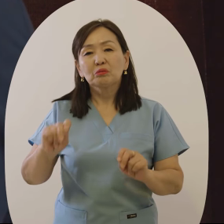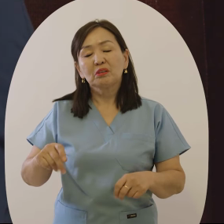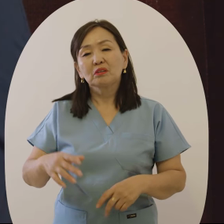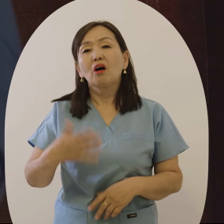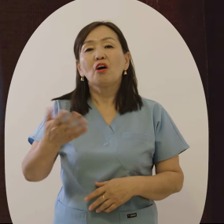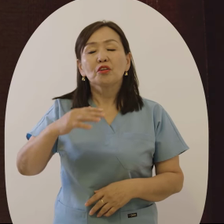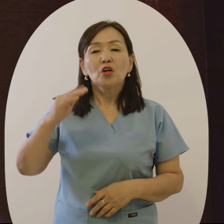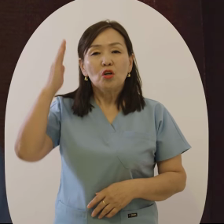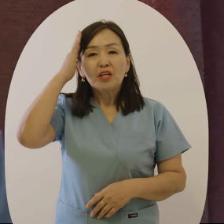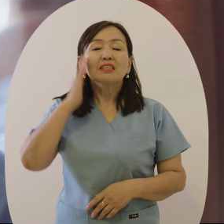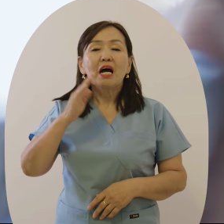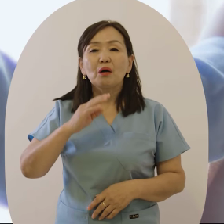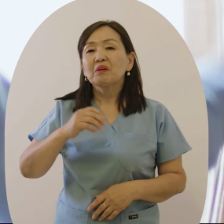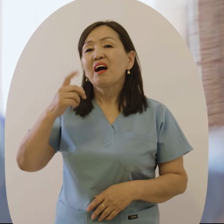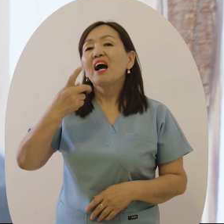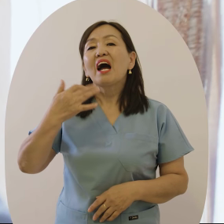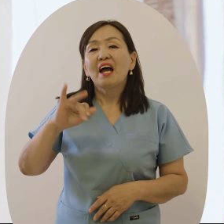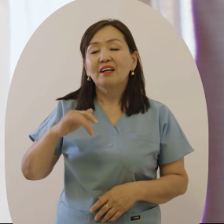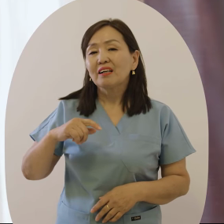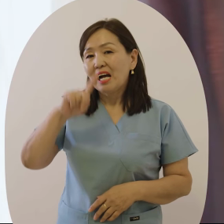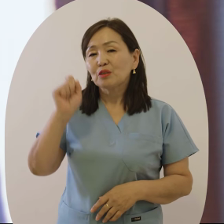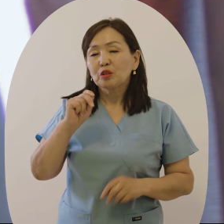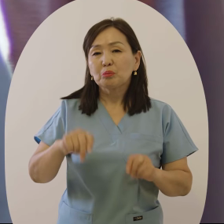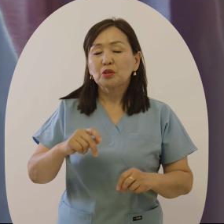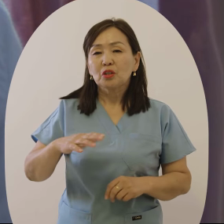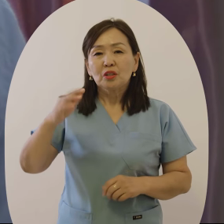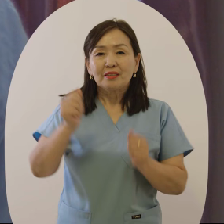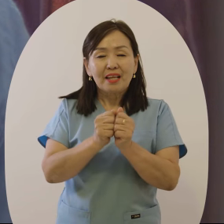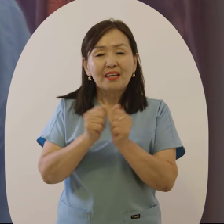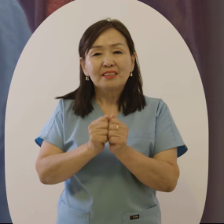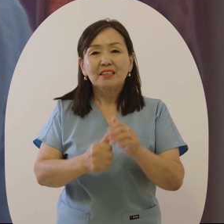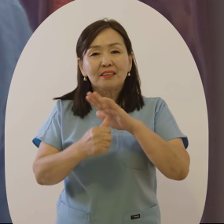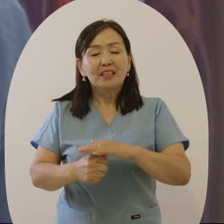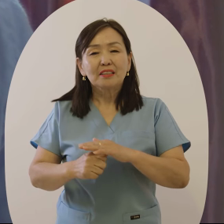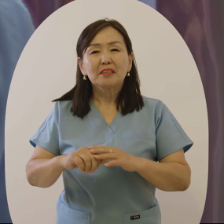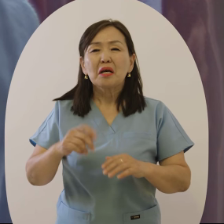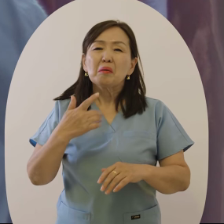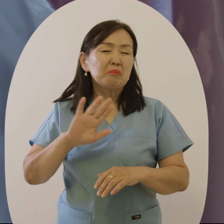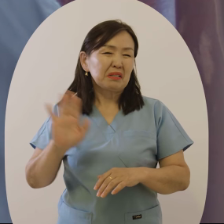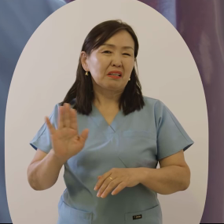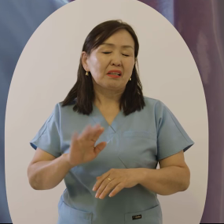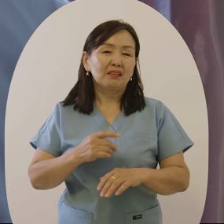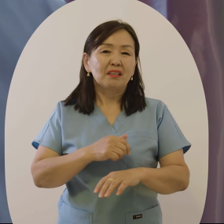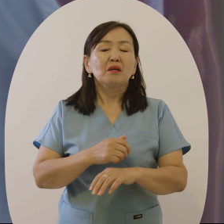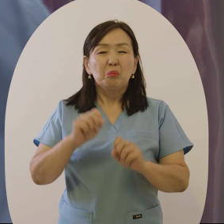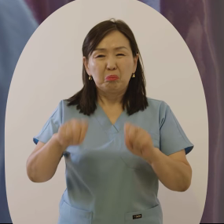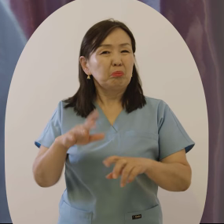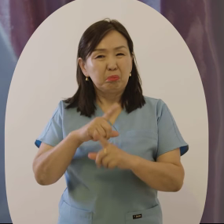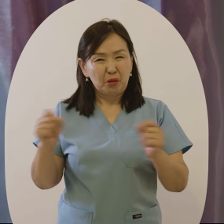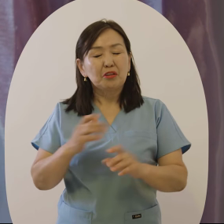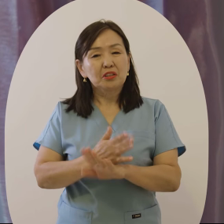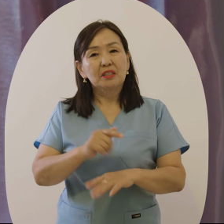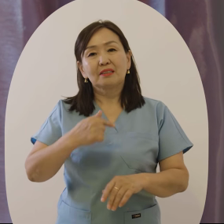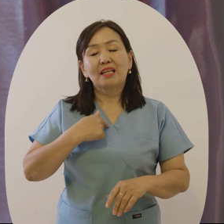Хүүхэд нэгнээл шогжил байдаг. Хүүхдэл хойно гэхэ томчуудын хайн ханддаг асуудлаас болж үе тэнгийнхний дээрлэгэлт битгий газар